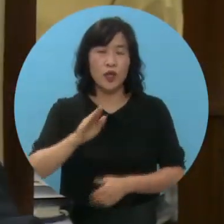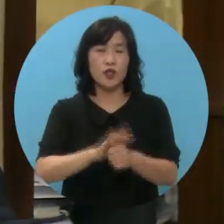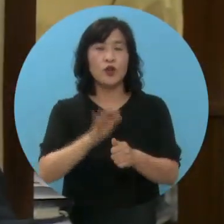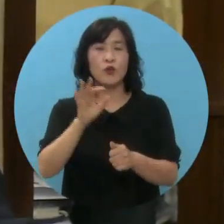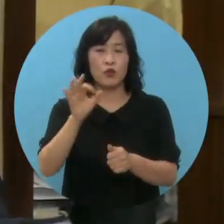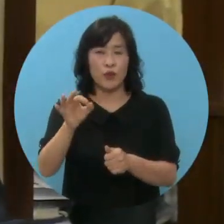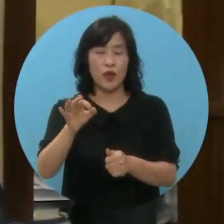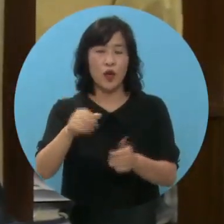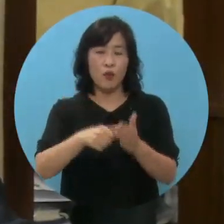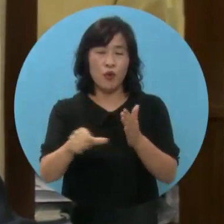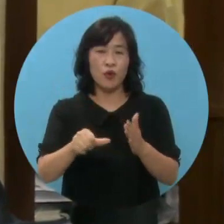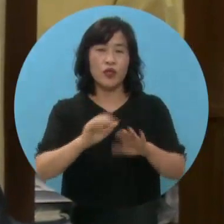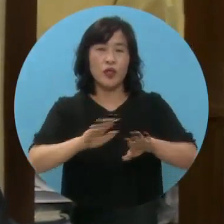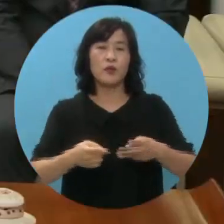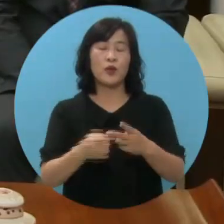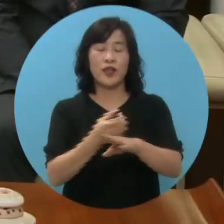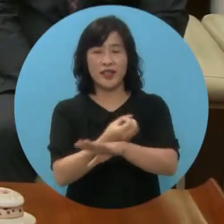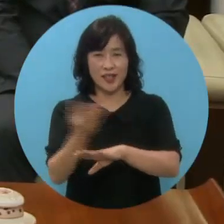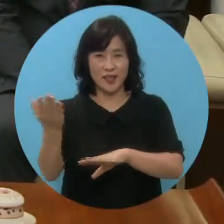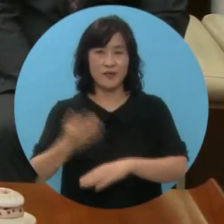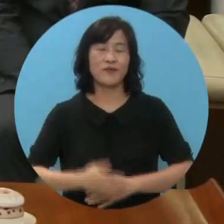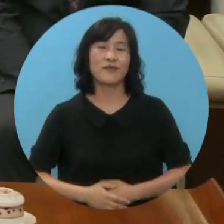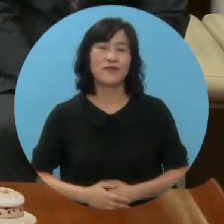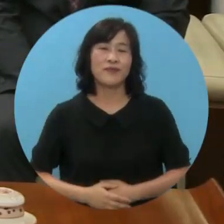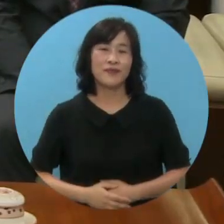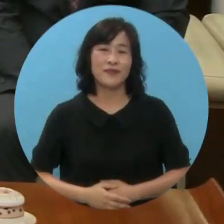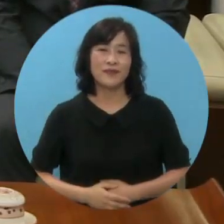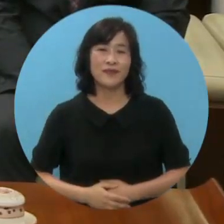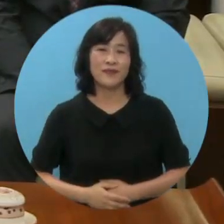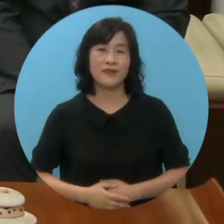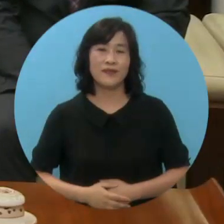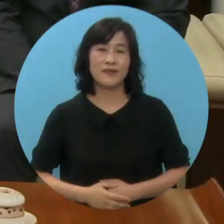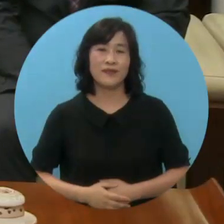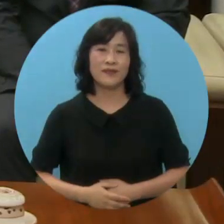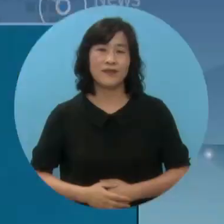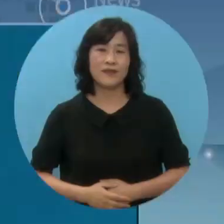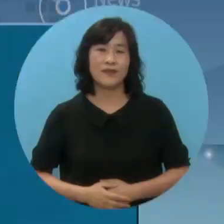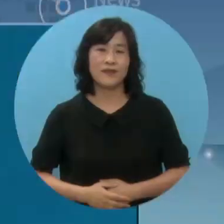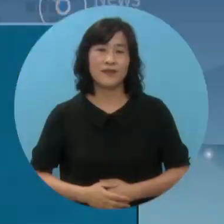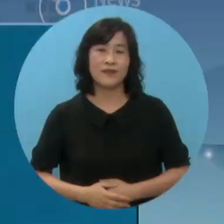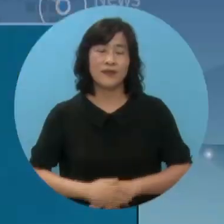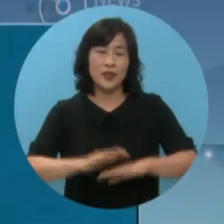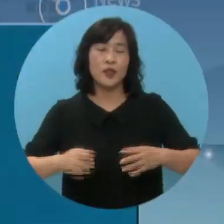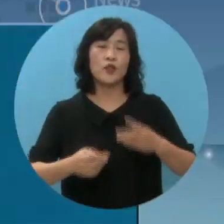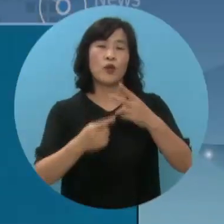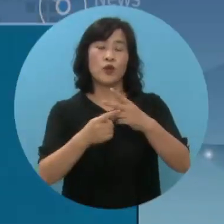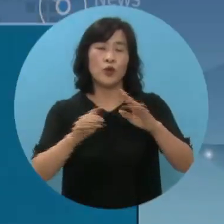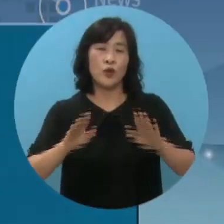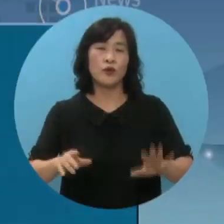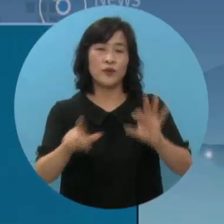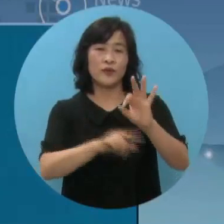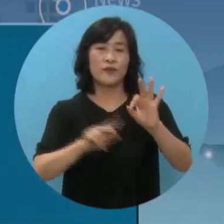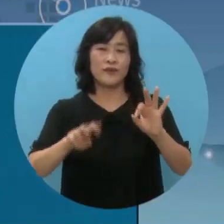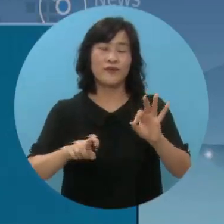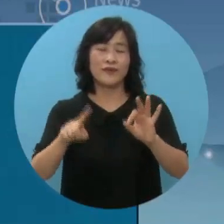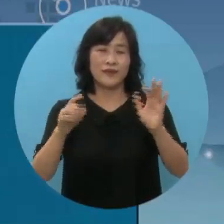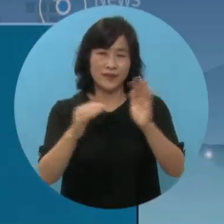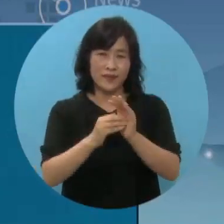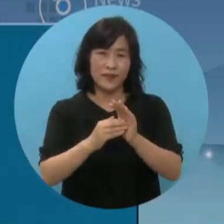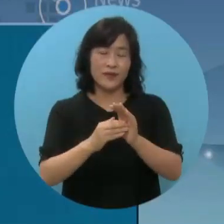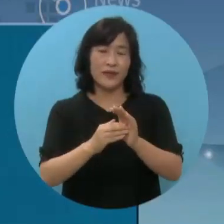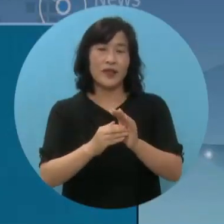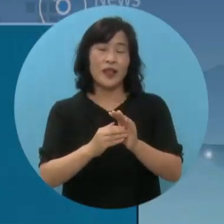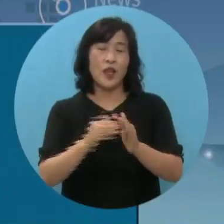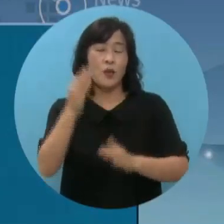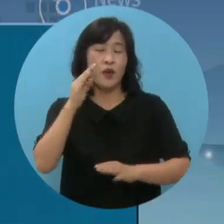상당의 지원금품을 전남도에 기탁했습니다. 이어서 정보마당입니다. 전남도는 오는 10월